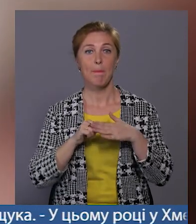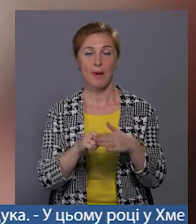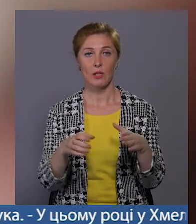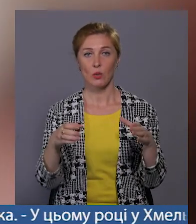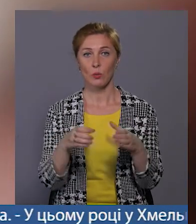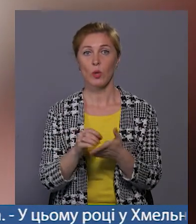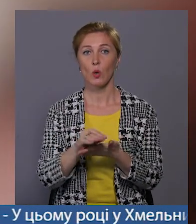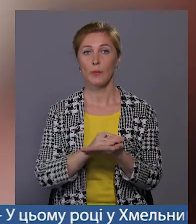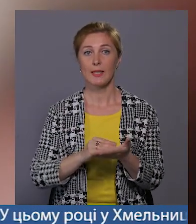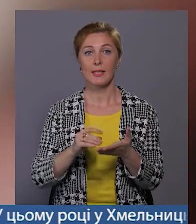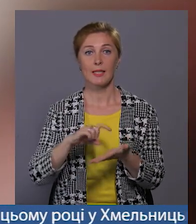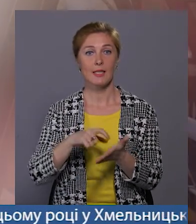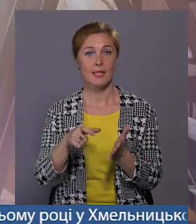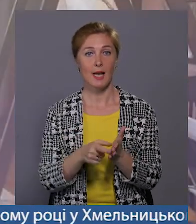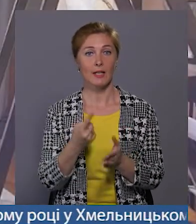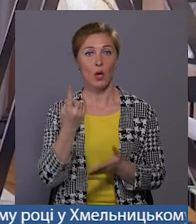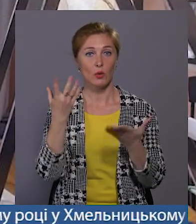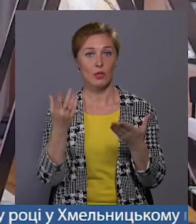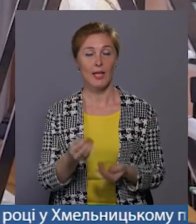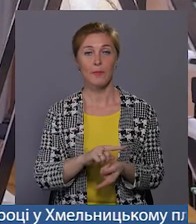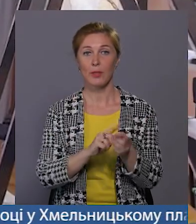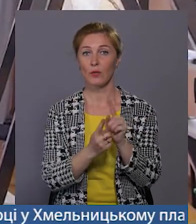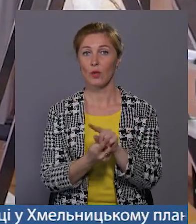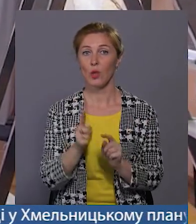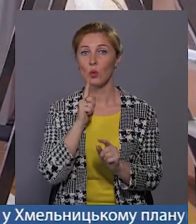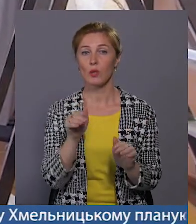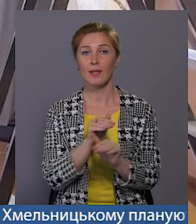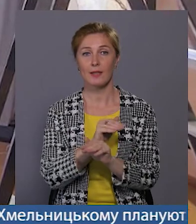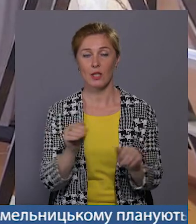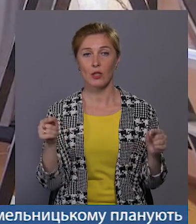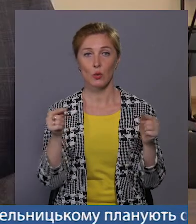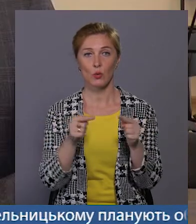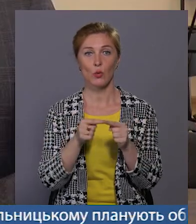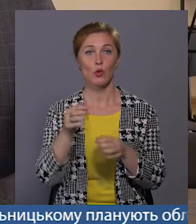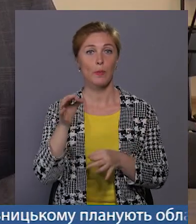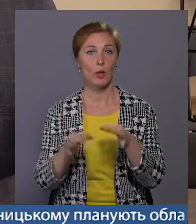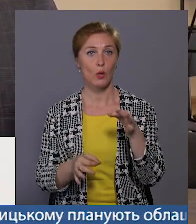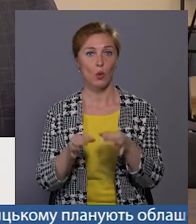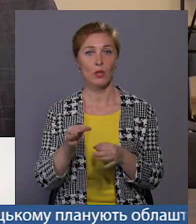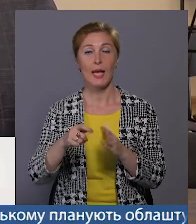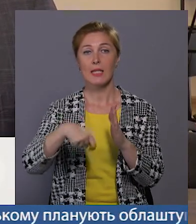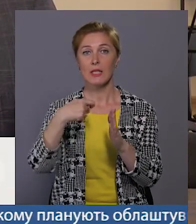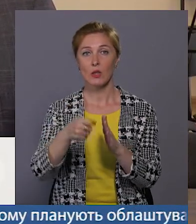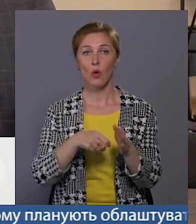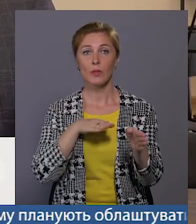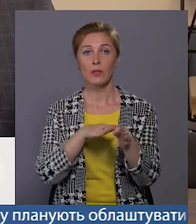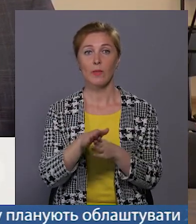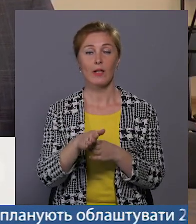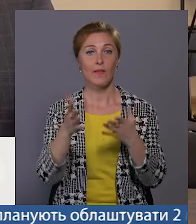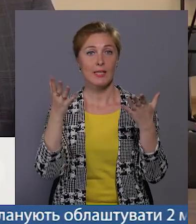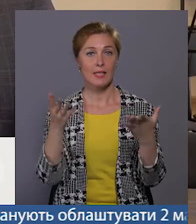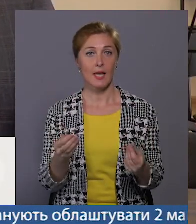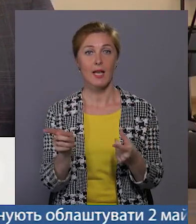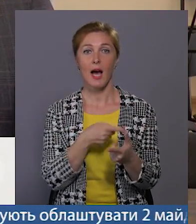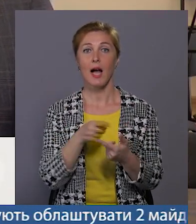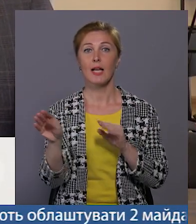у репетиційній залі, яка на один день перетворилася у затишний куточок природи. Зйомки тривали цілий день, але